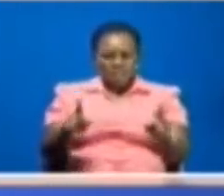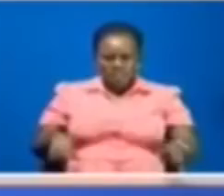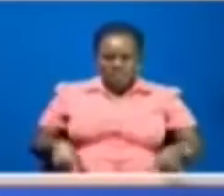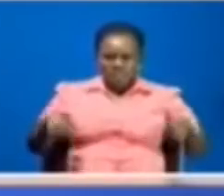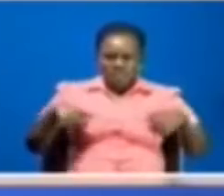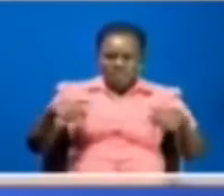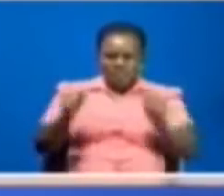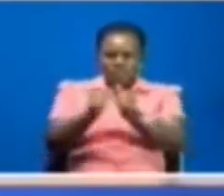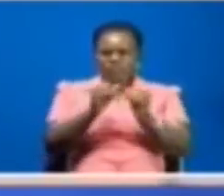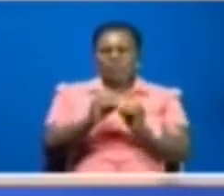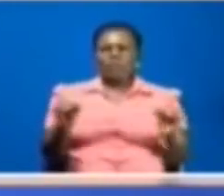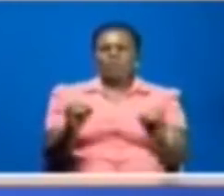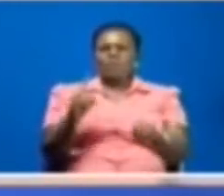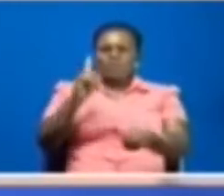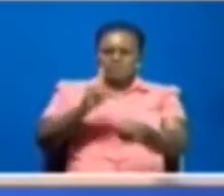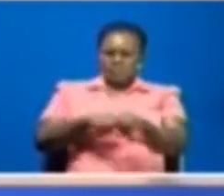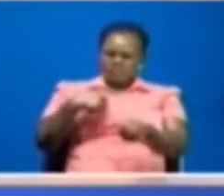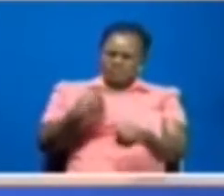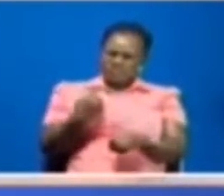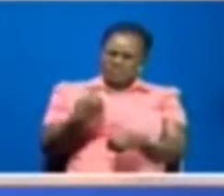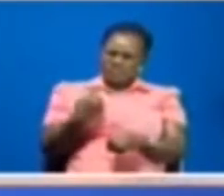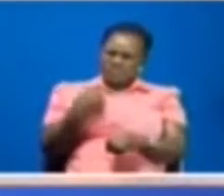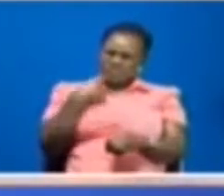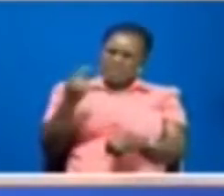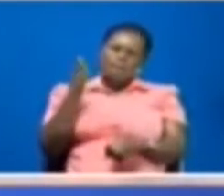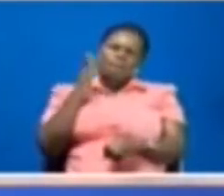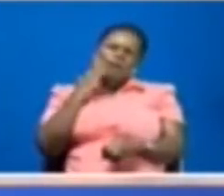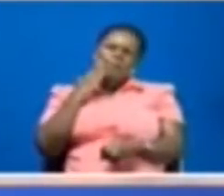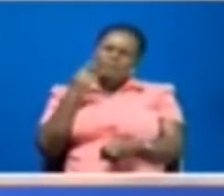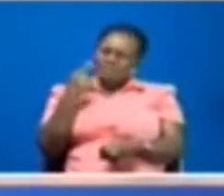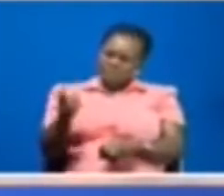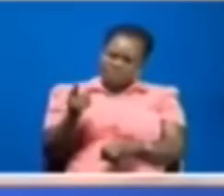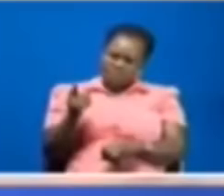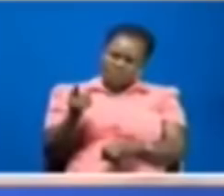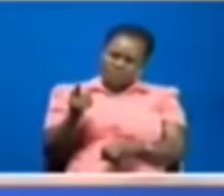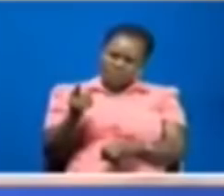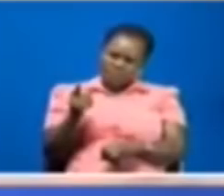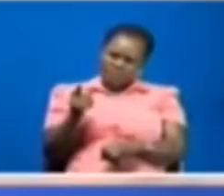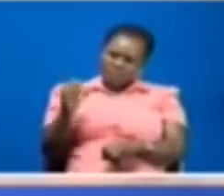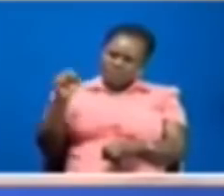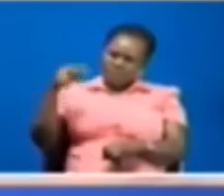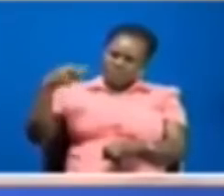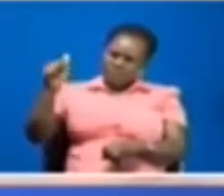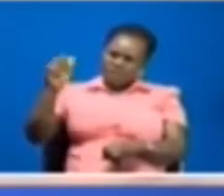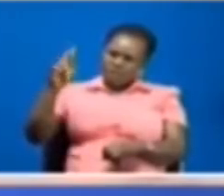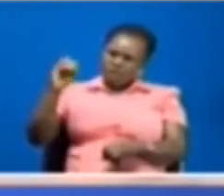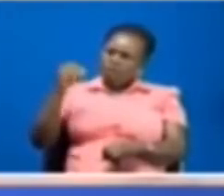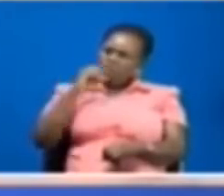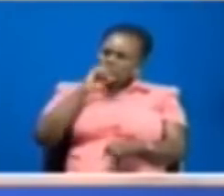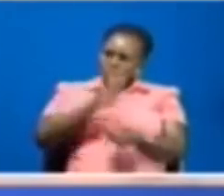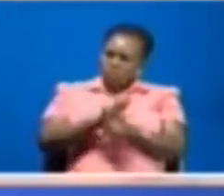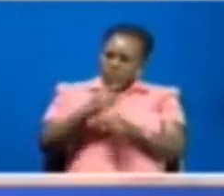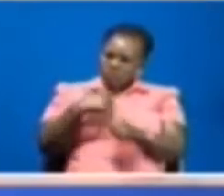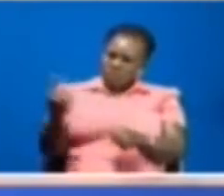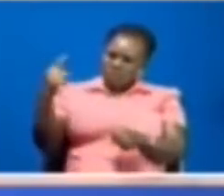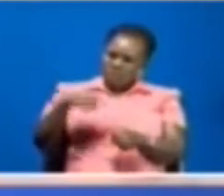wao wote. Sasa venye sisi tukakaa huko tukakonvince mama Sharon, tukaambia mama Sharon, juu Sharon alini promise nikikuja huku hadi